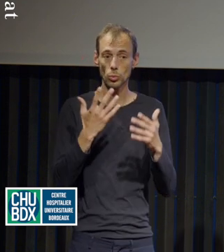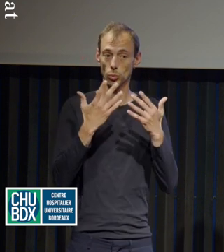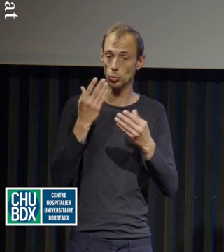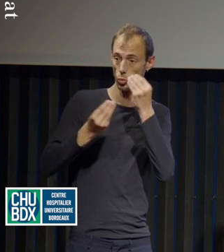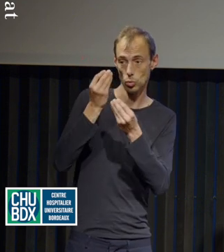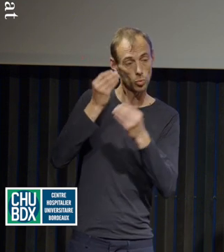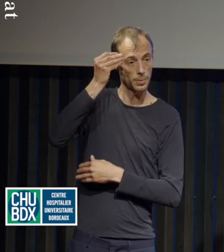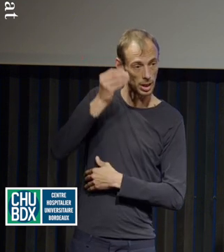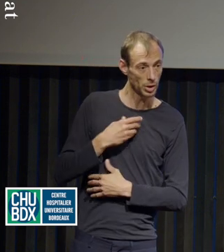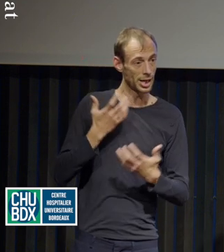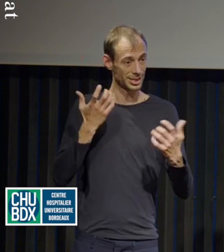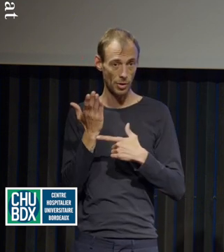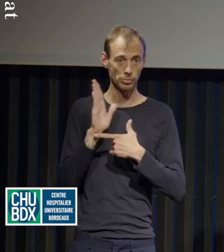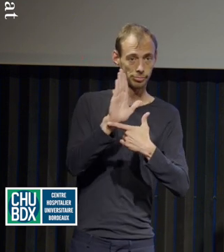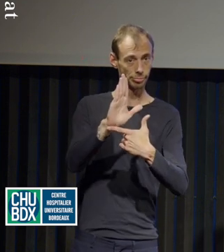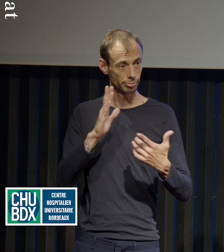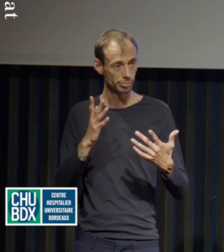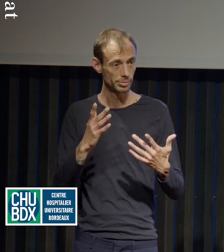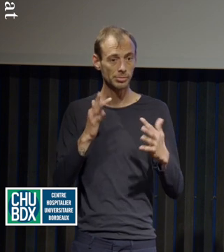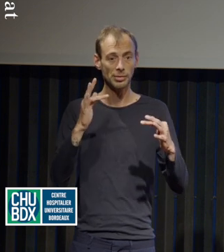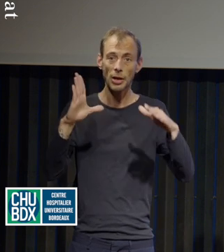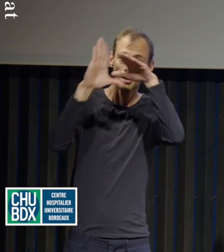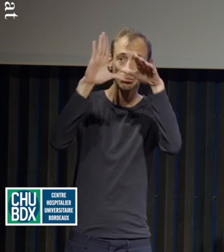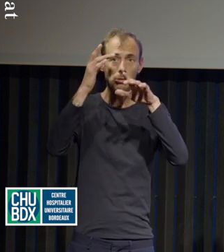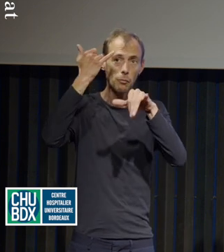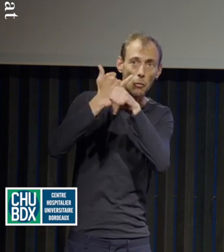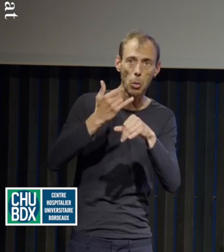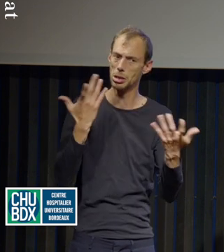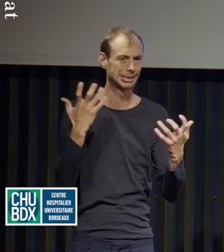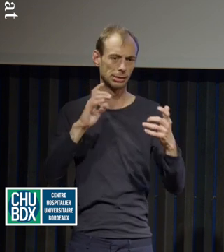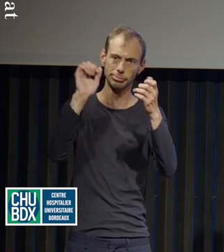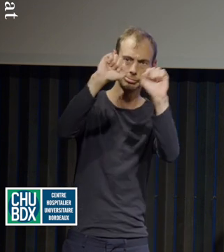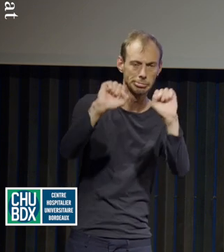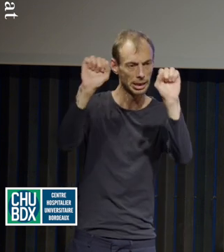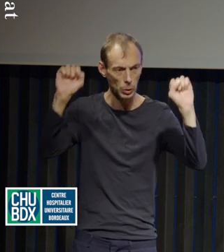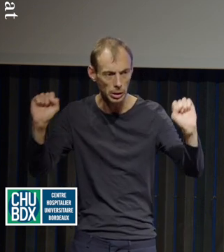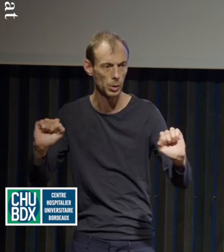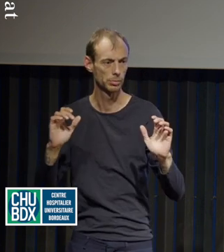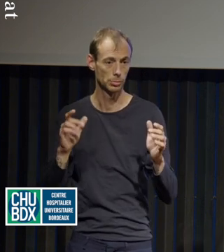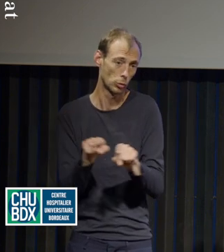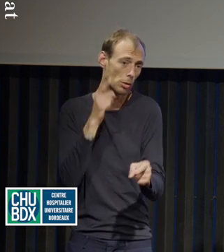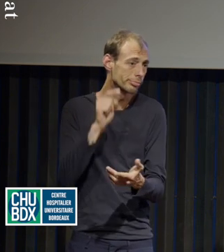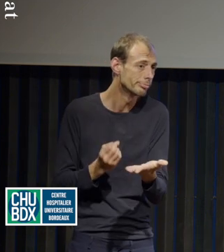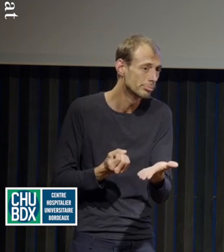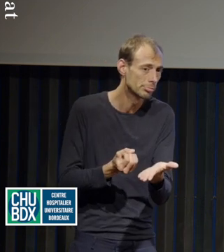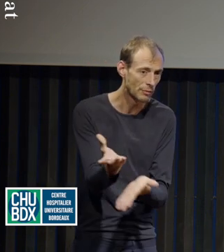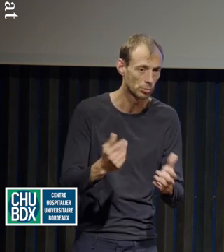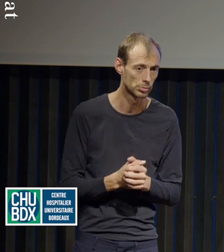la stigmatisation, les préjugés, pour informer et pour montrer combien c'est absolument normal d'être